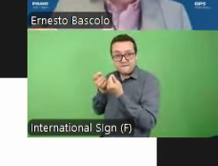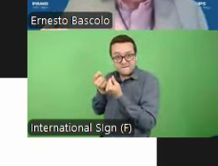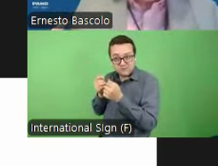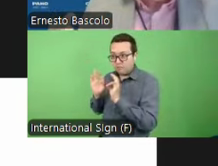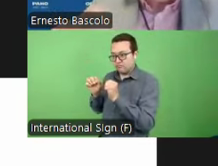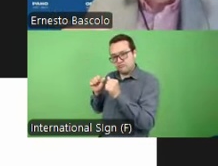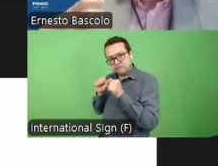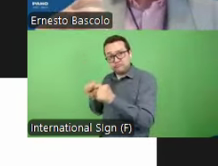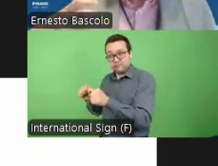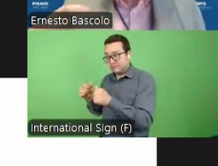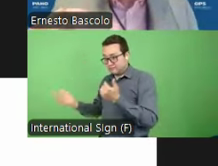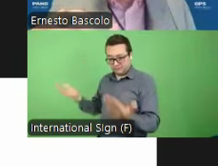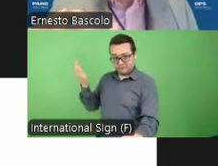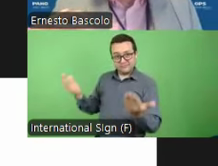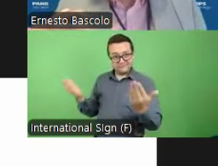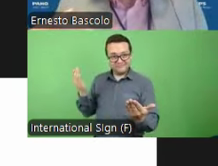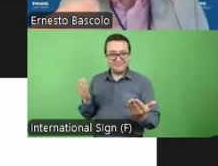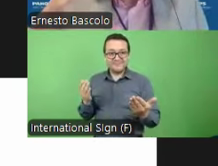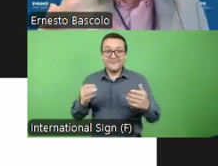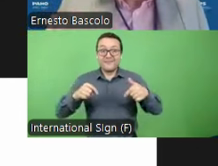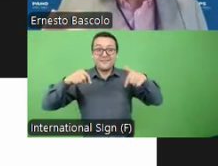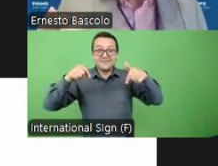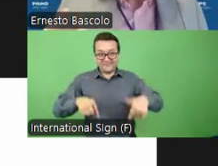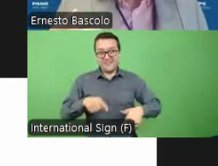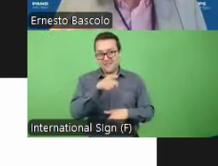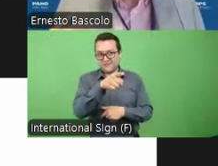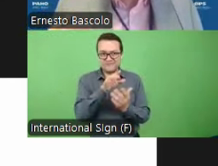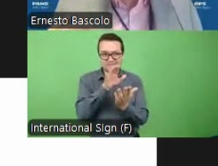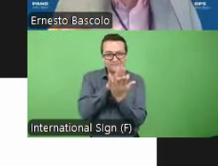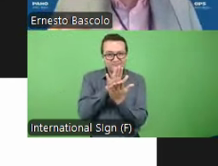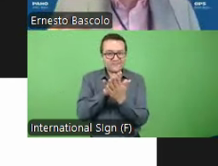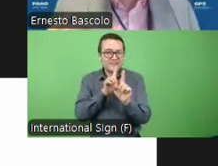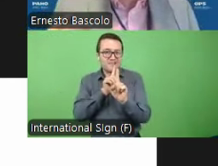incorporando nous no allons solo inclure en profundidad,